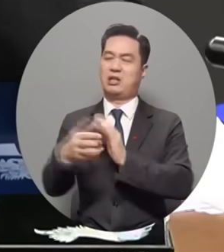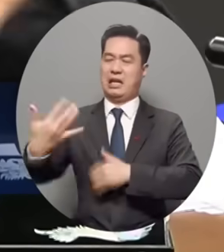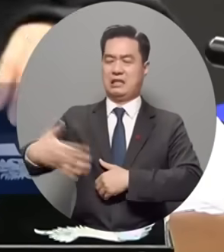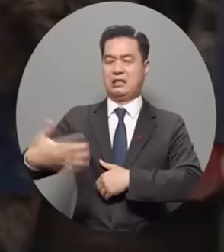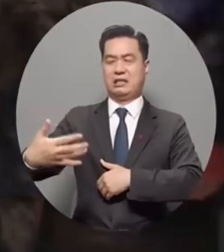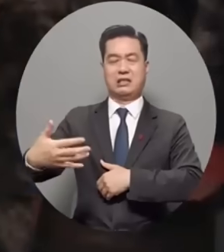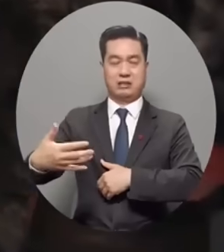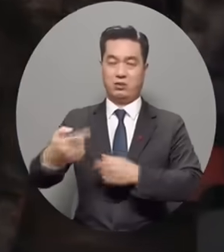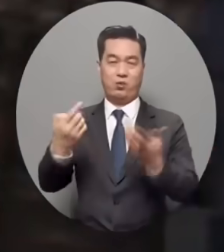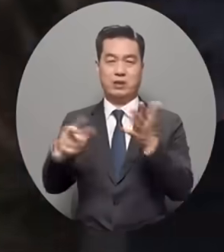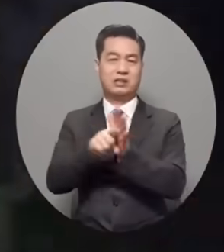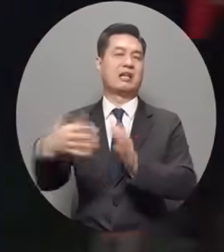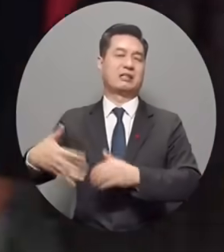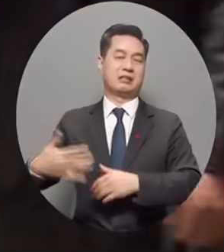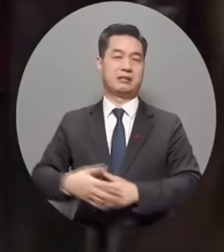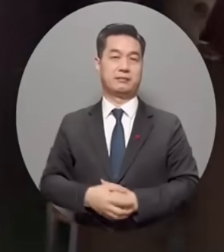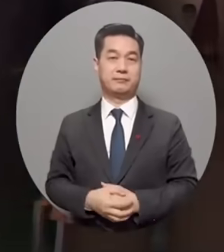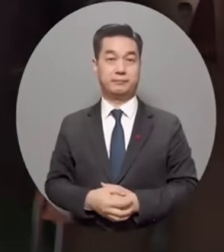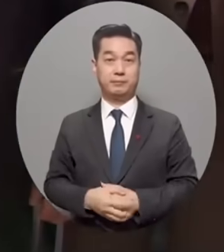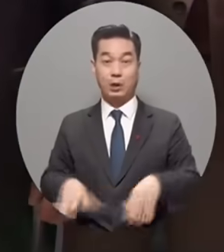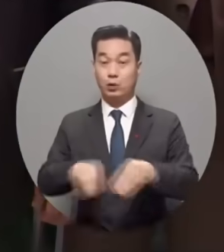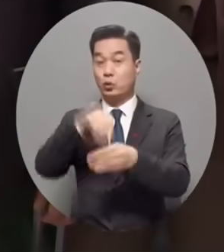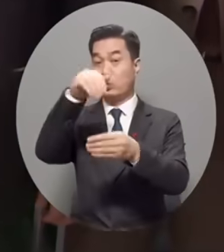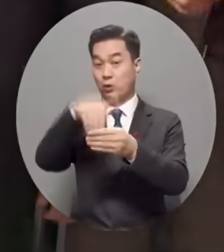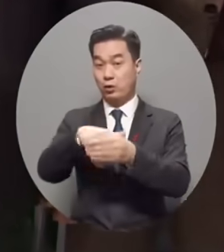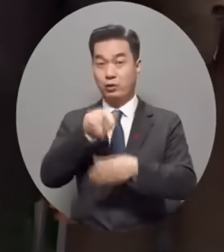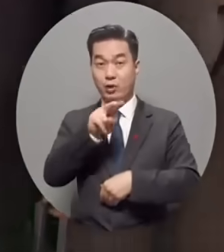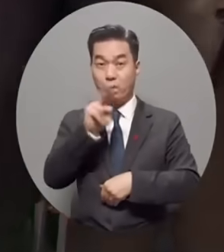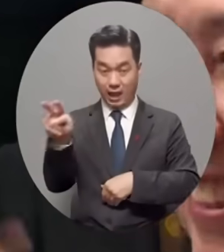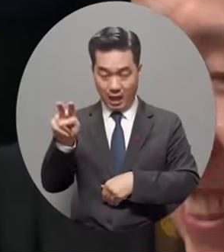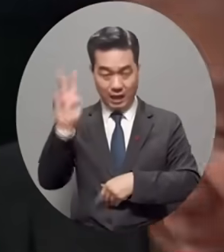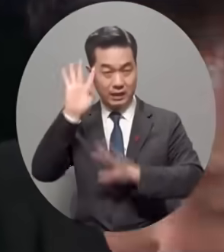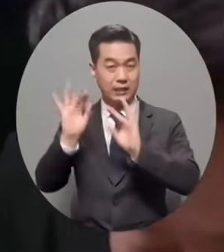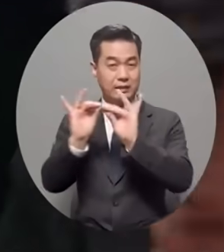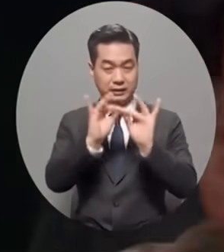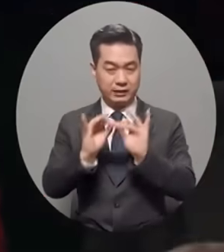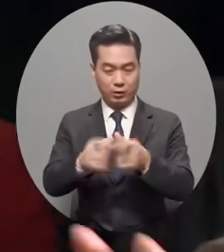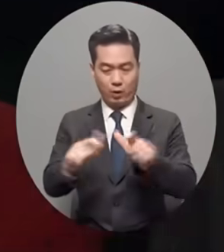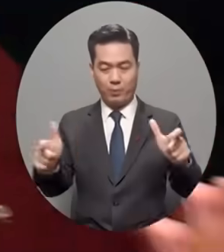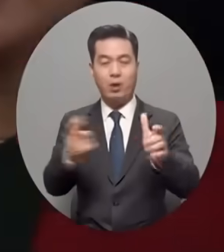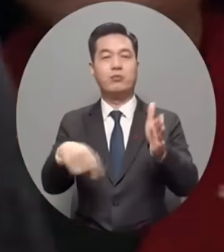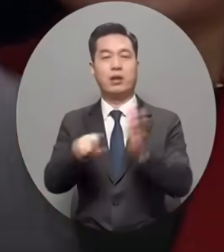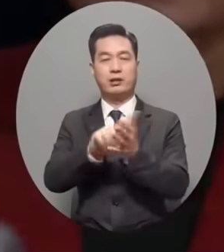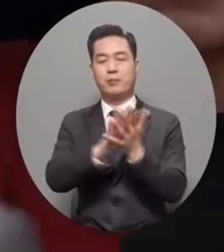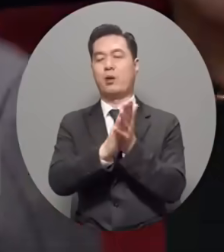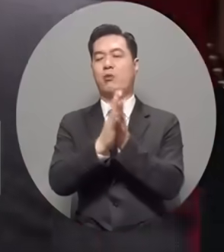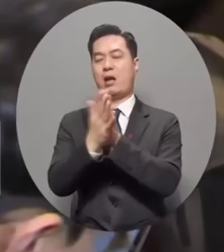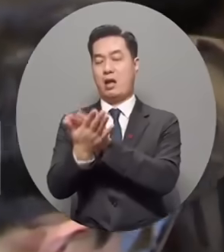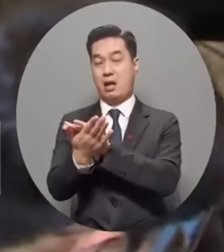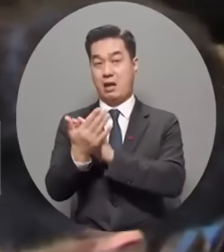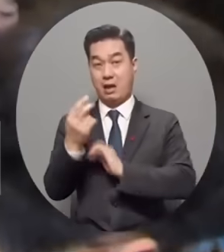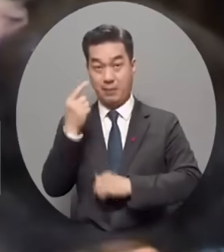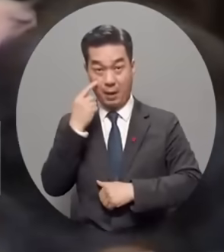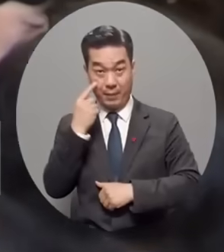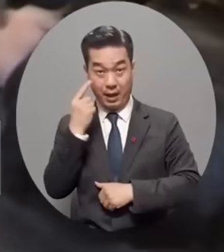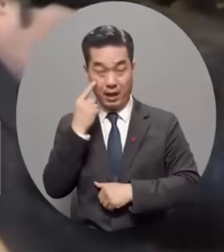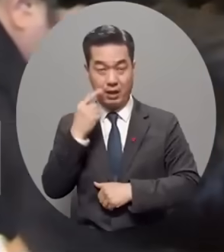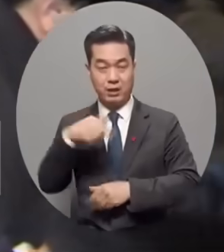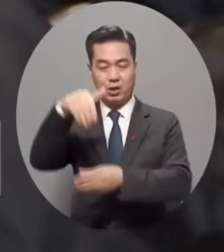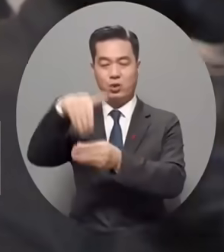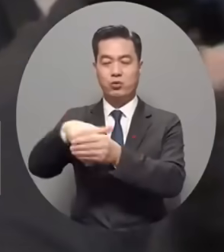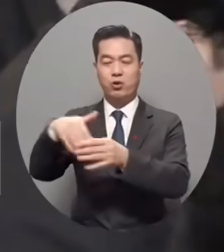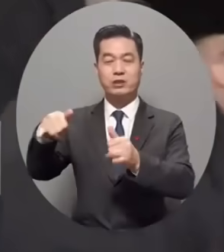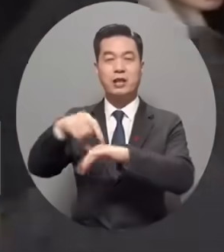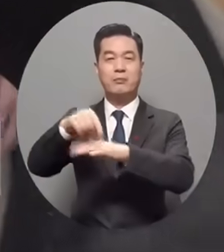아직까지는. 총선을 앞두고 여야가 지지층 확보를 위한 변화를 시도하는 상태에서 유권자의 마음을 움직일